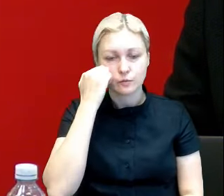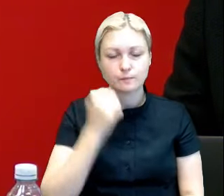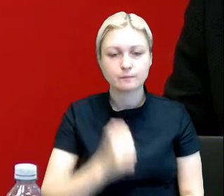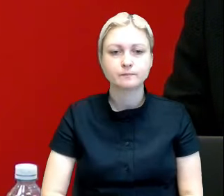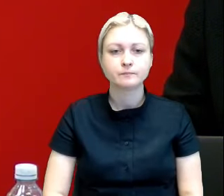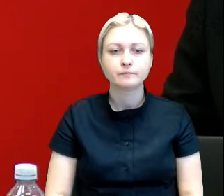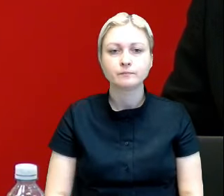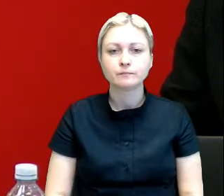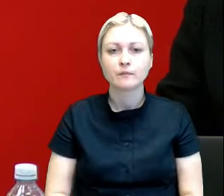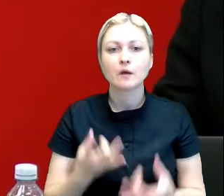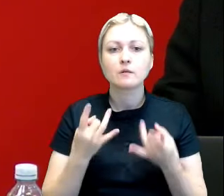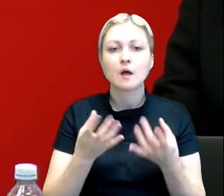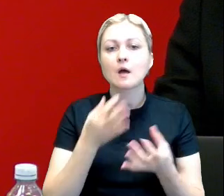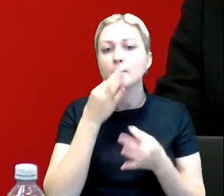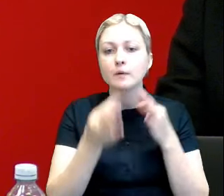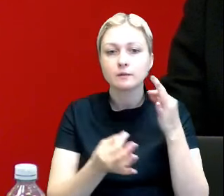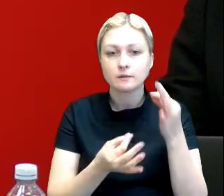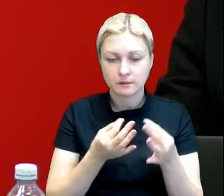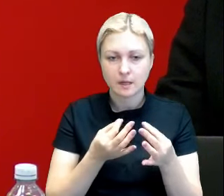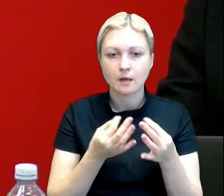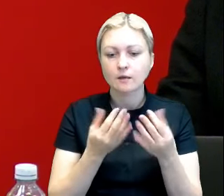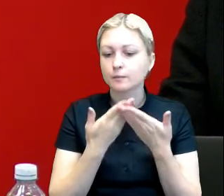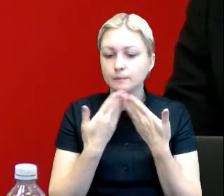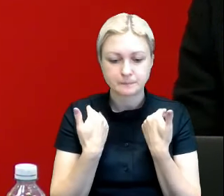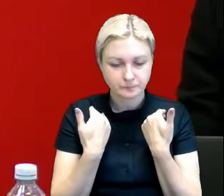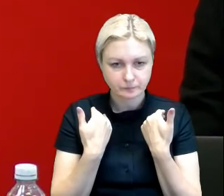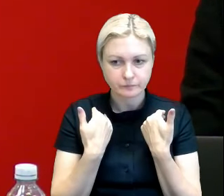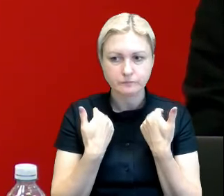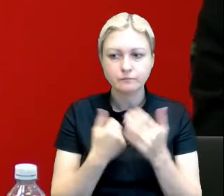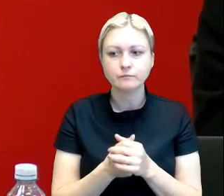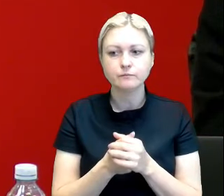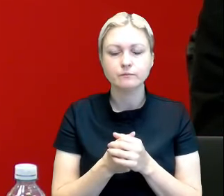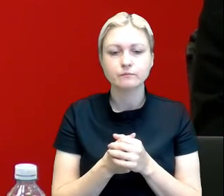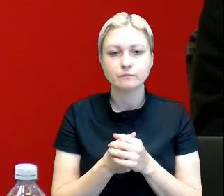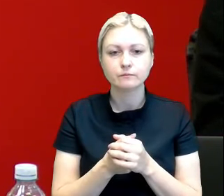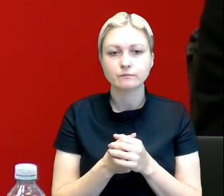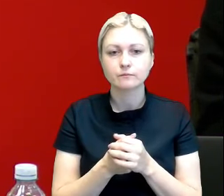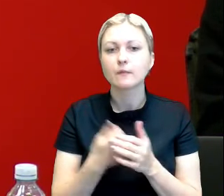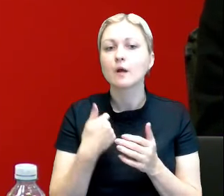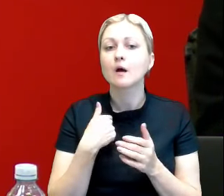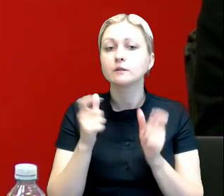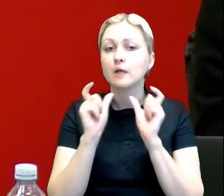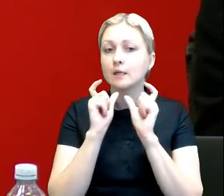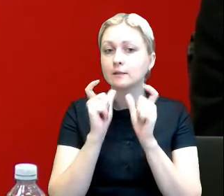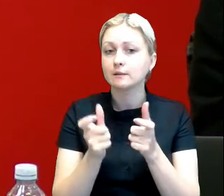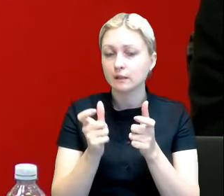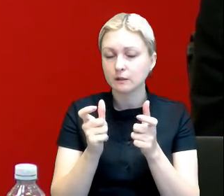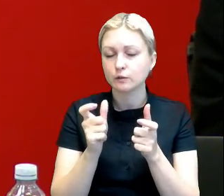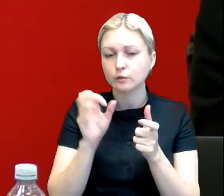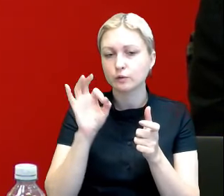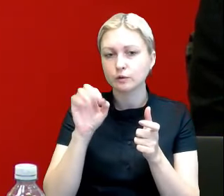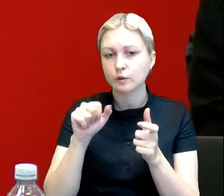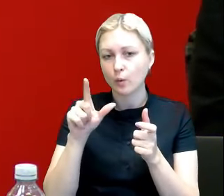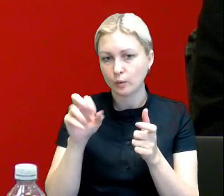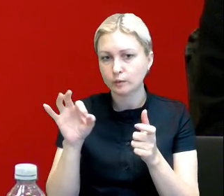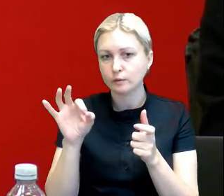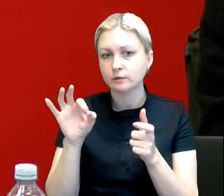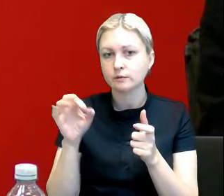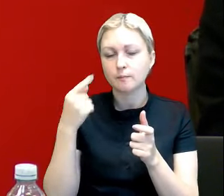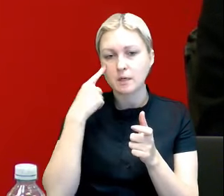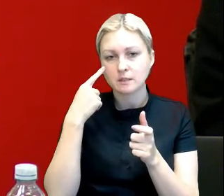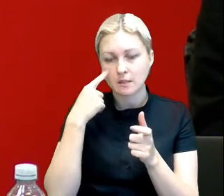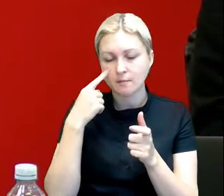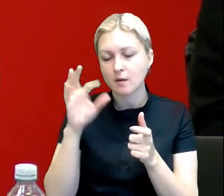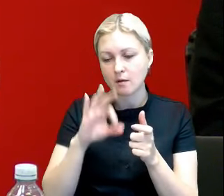pasisakymų daugiau nėra tai aš kažkiek tai atsakysiu gerbiamu sauliui budinui į pastebėjimą